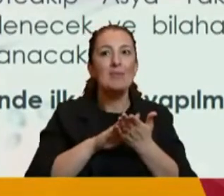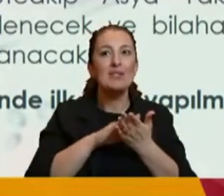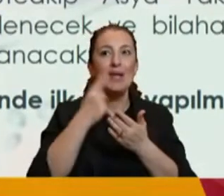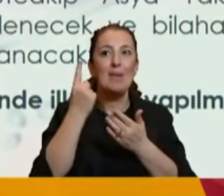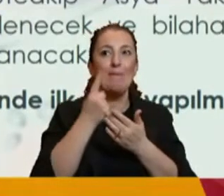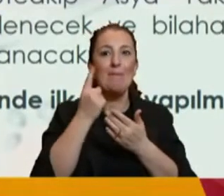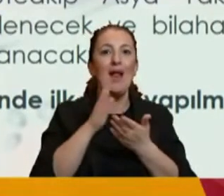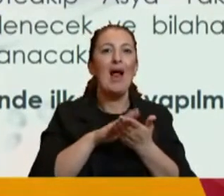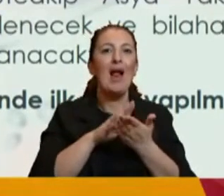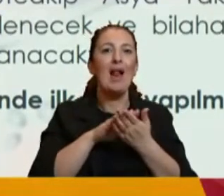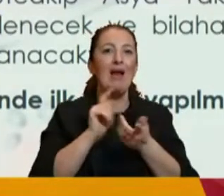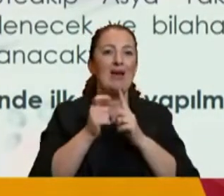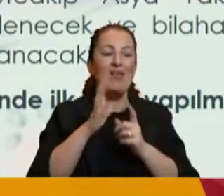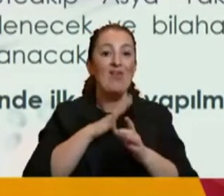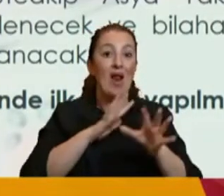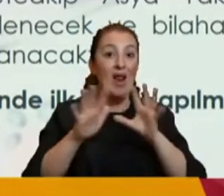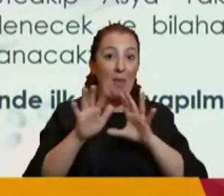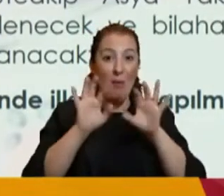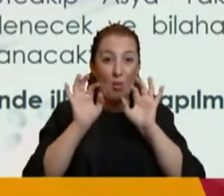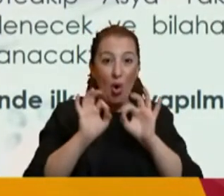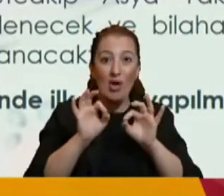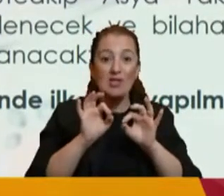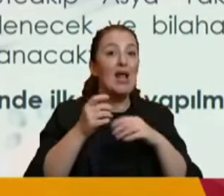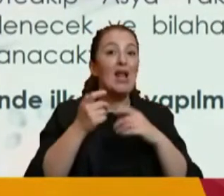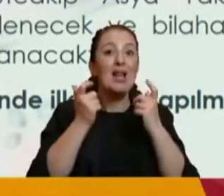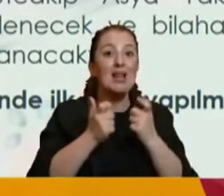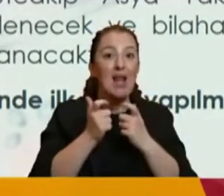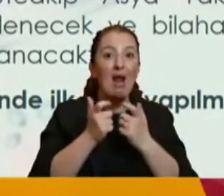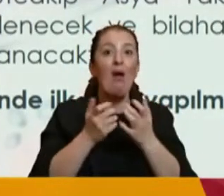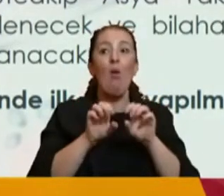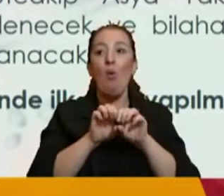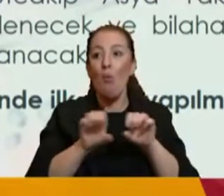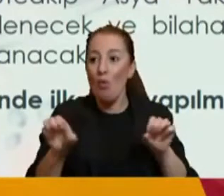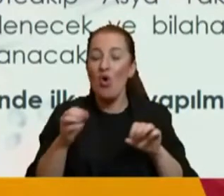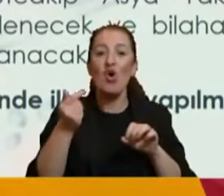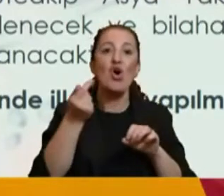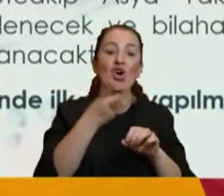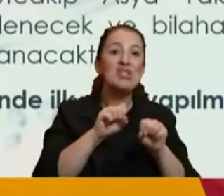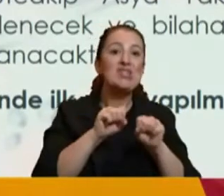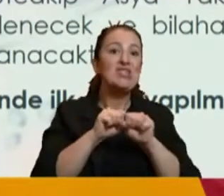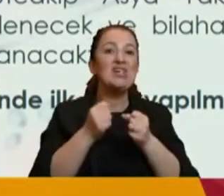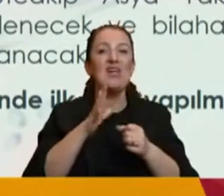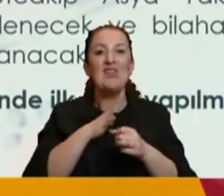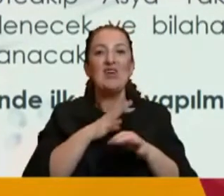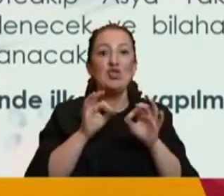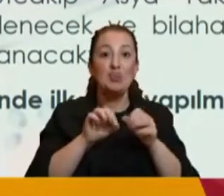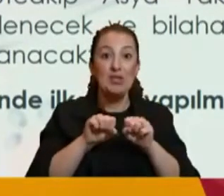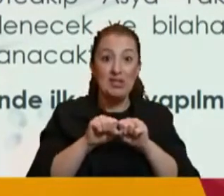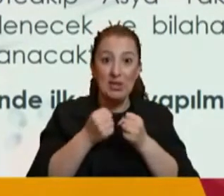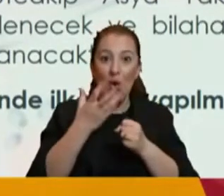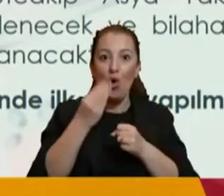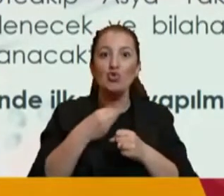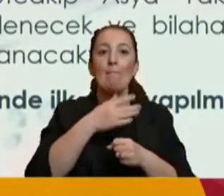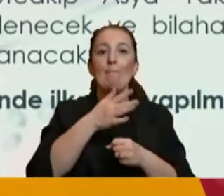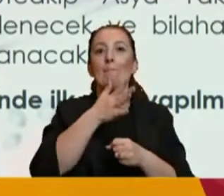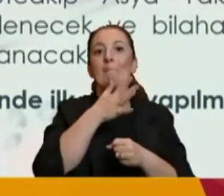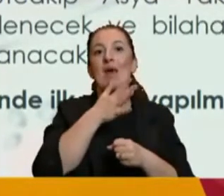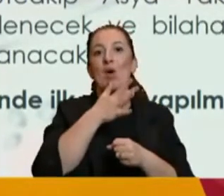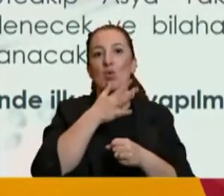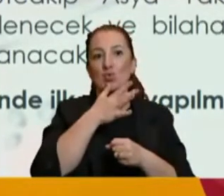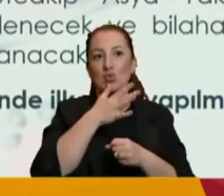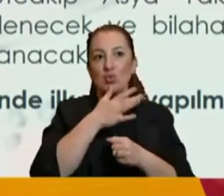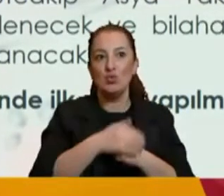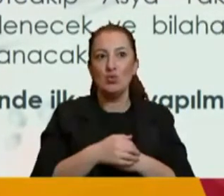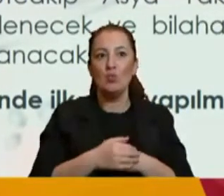var deprem anında Nerelerde hangi boru hatlarında kaç tane kırık var o kırık olacak biliyoruz Biz bunu